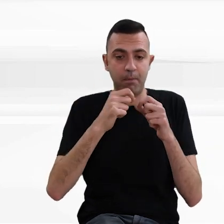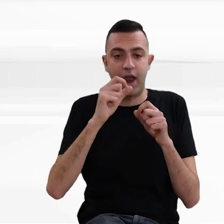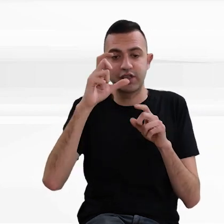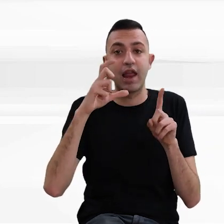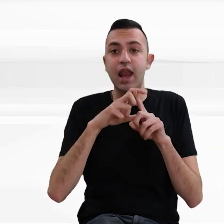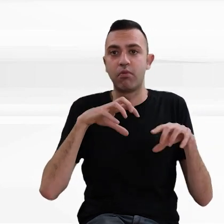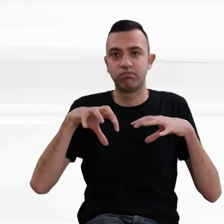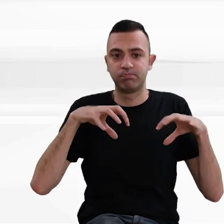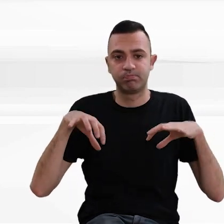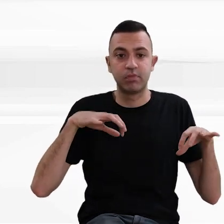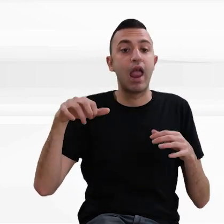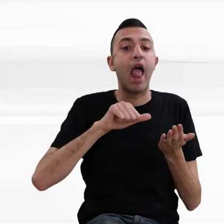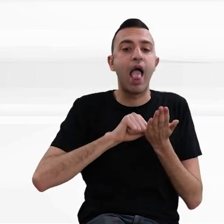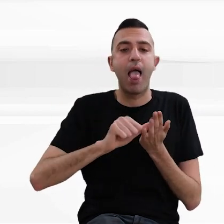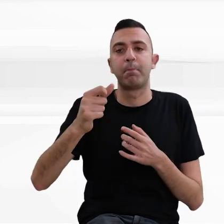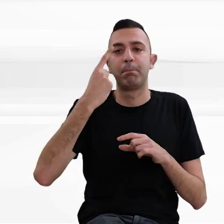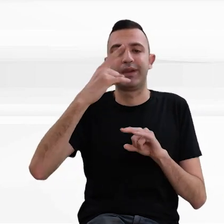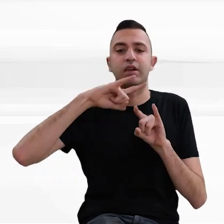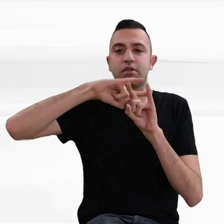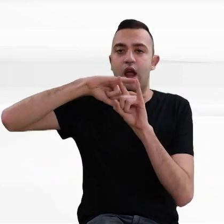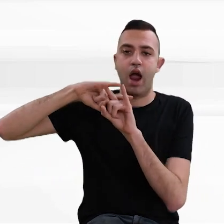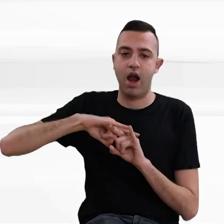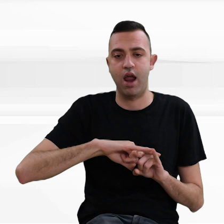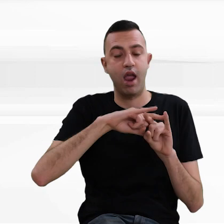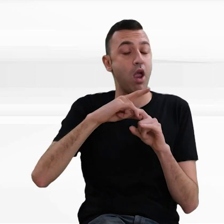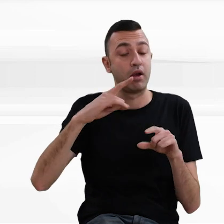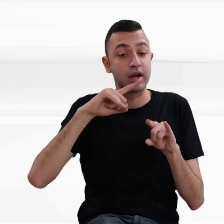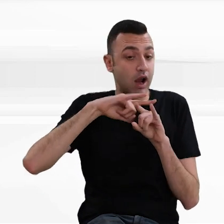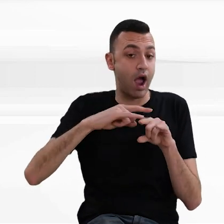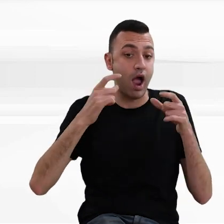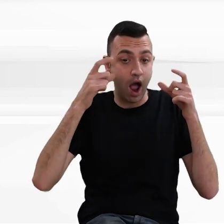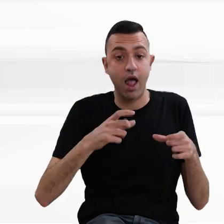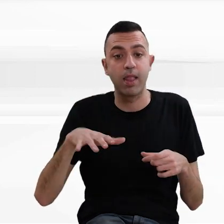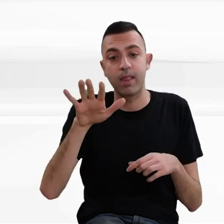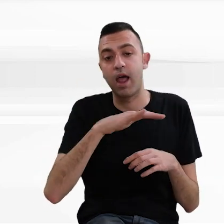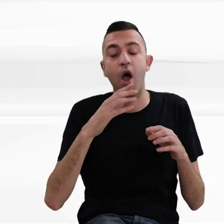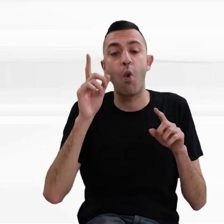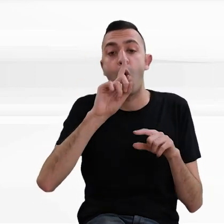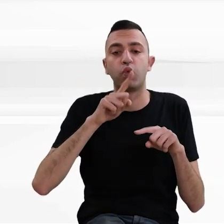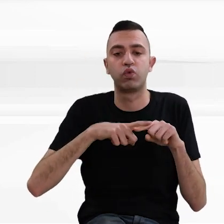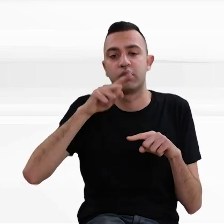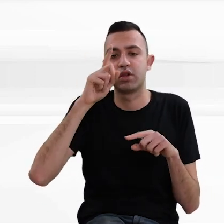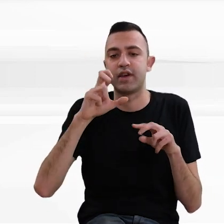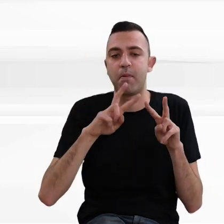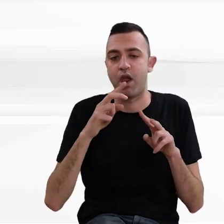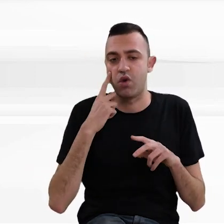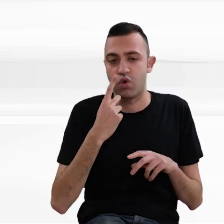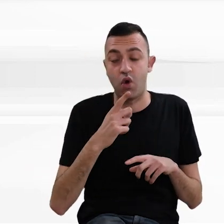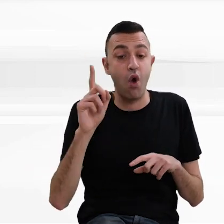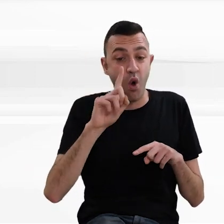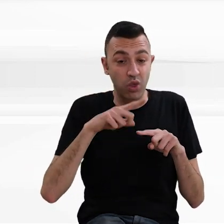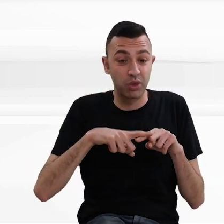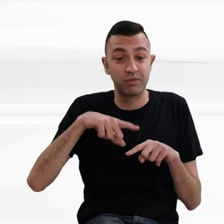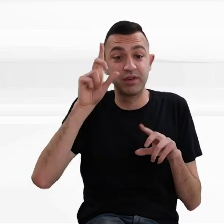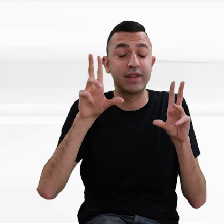b c d bölgelerin hepsi birer karemiş ve bu karelerin alanları ondan büyük birer tam kare sayı eşitmiş O halde